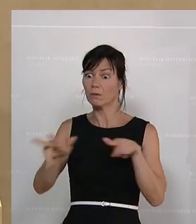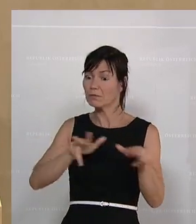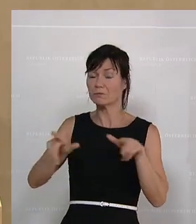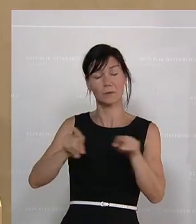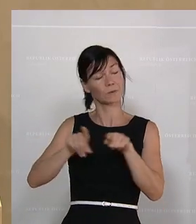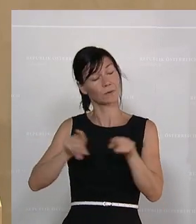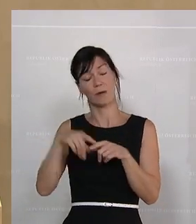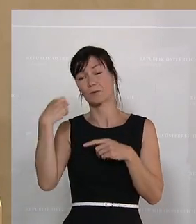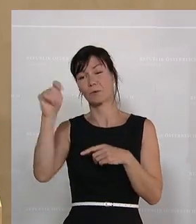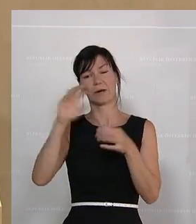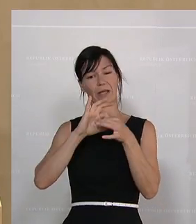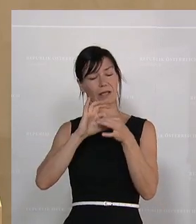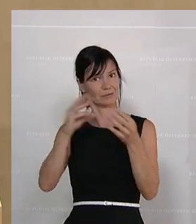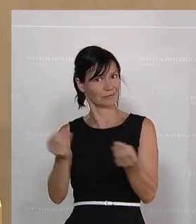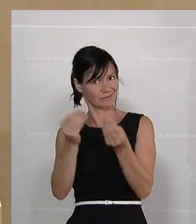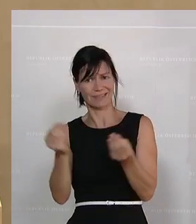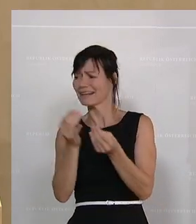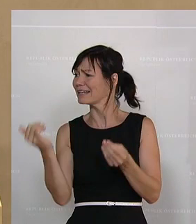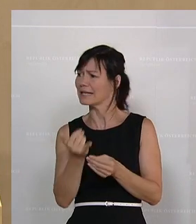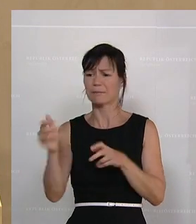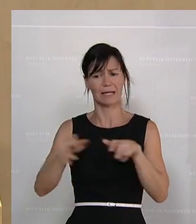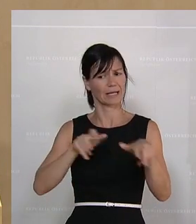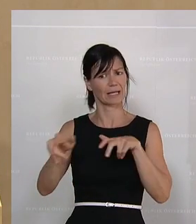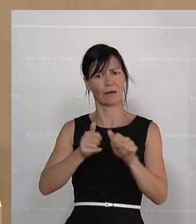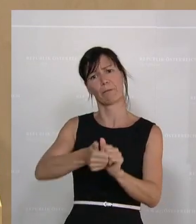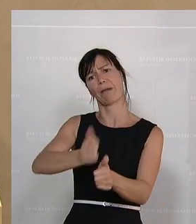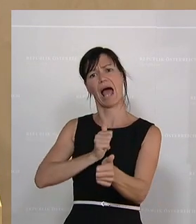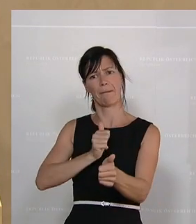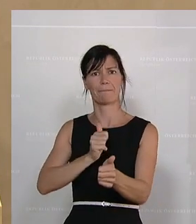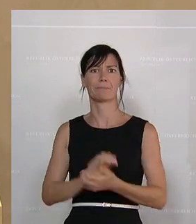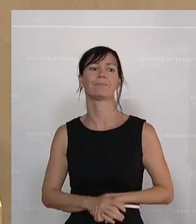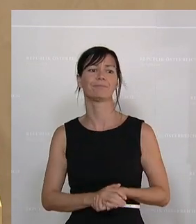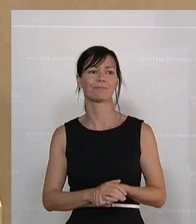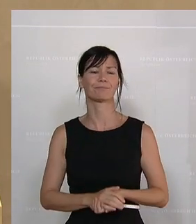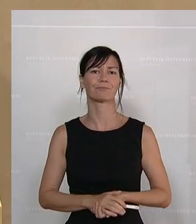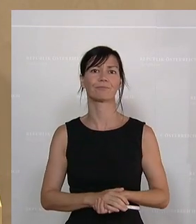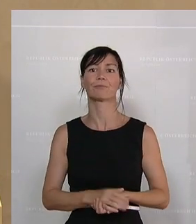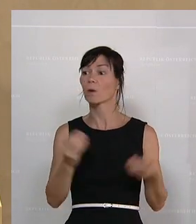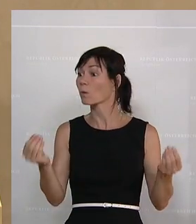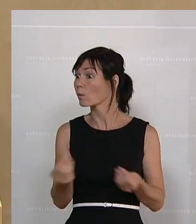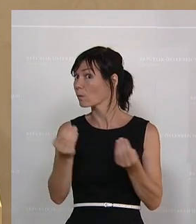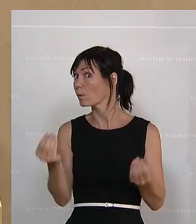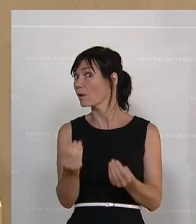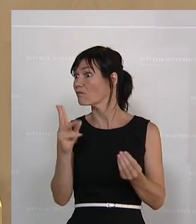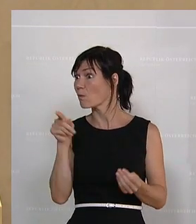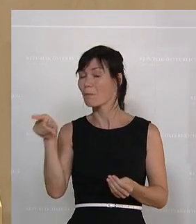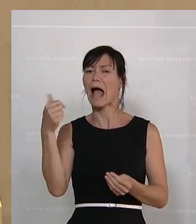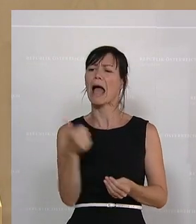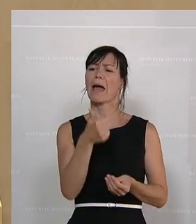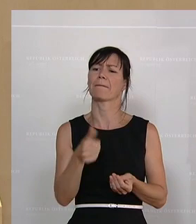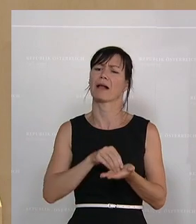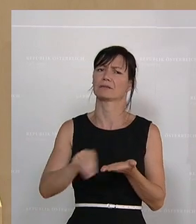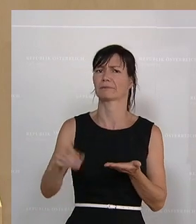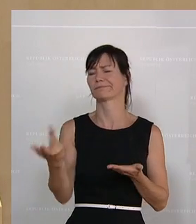teuerung die regierung hinkt hinterher warum ihre einmalzahlungen sind nicht mehr